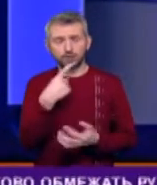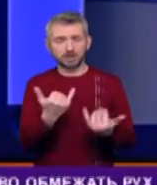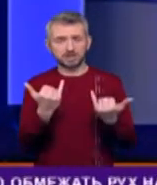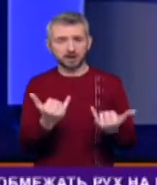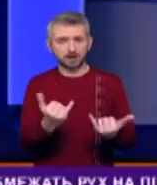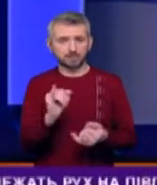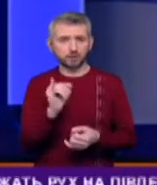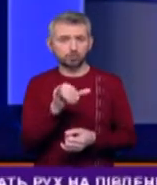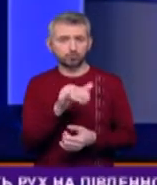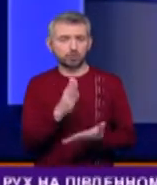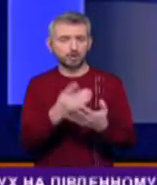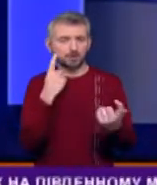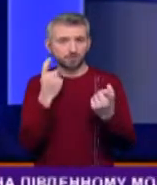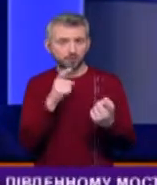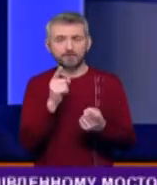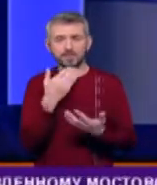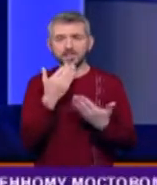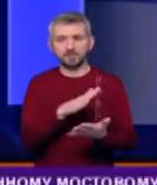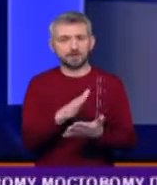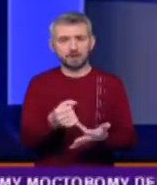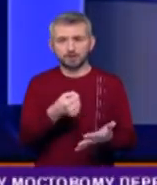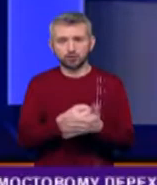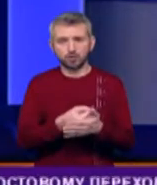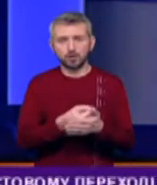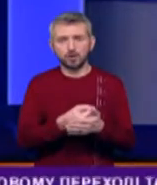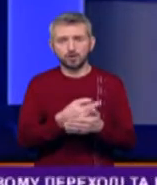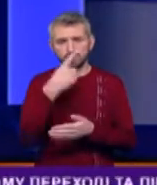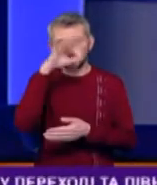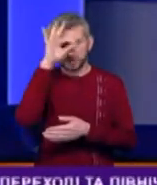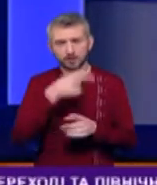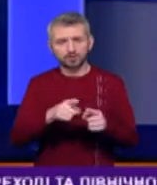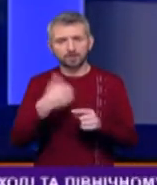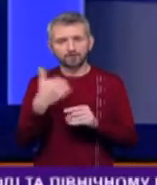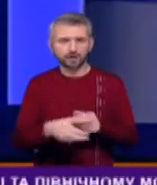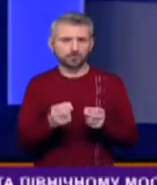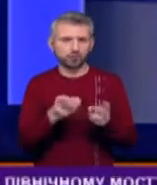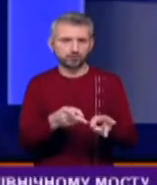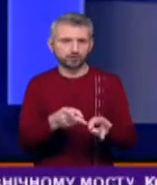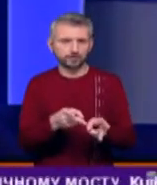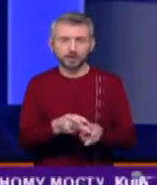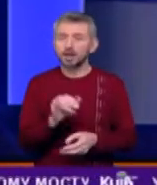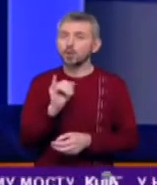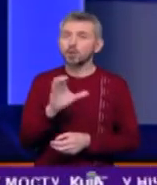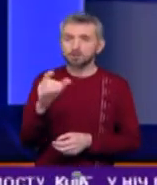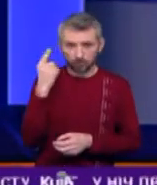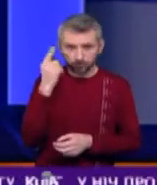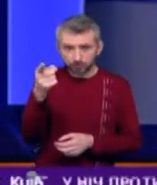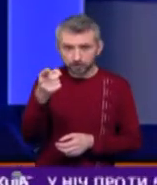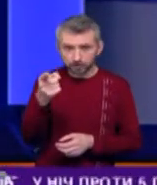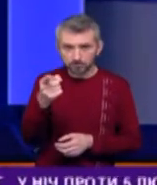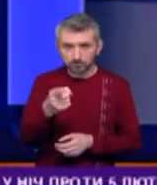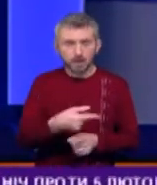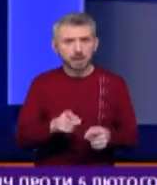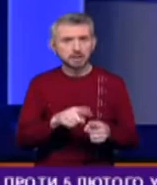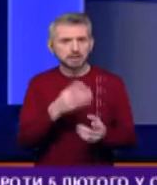і в нього є дані, і він не звертається до правоохоронних органів, це вже злочин. З одного Ігор боку, Степанович, ви чули? І це